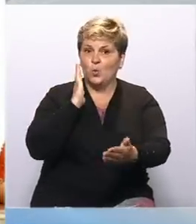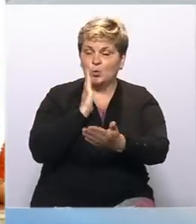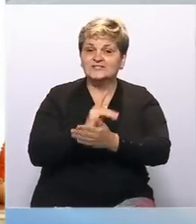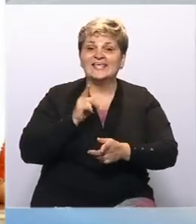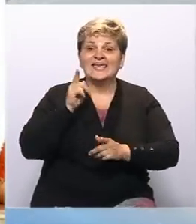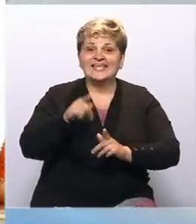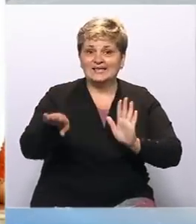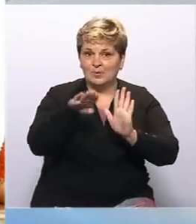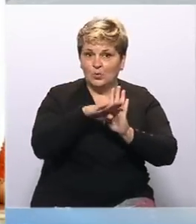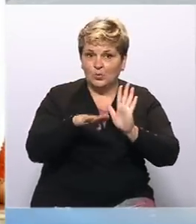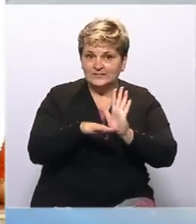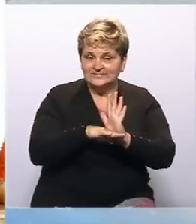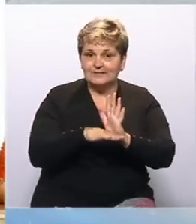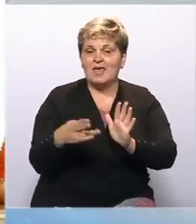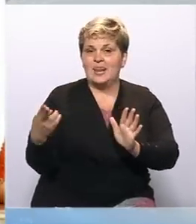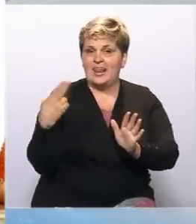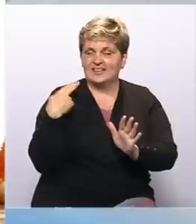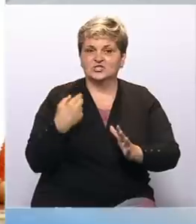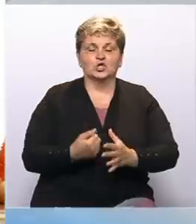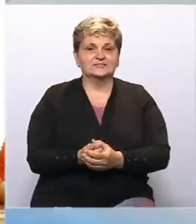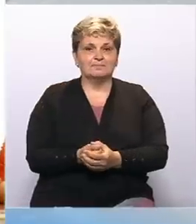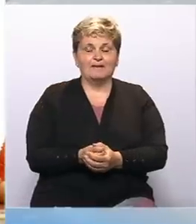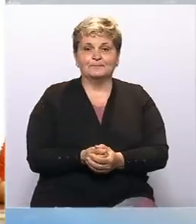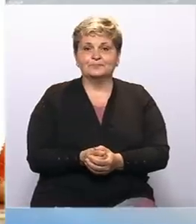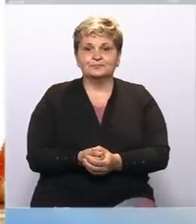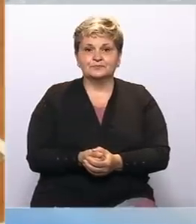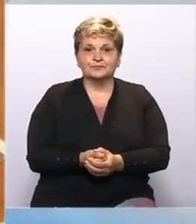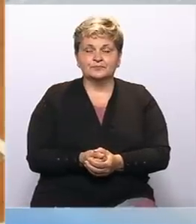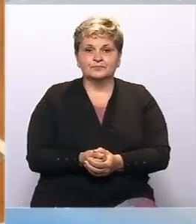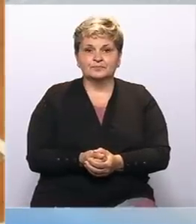sa njihovim ustavnim i zakonskim nadležnostima.